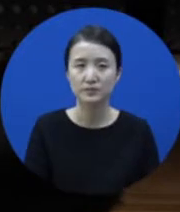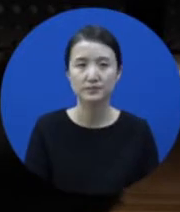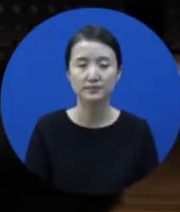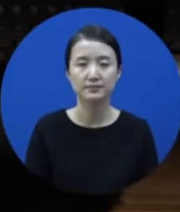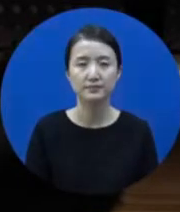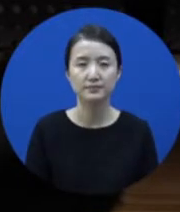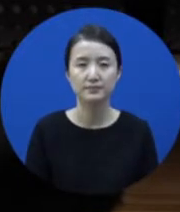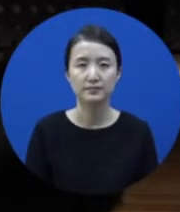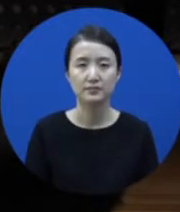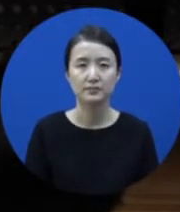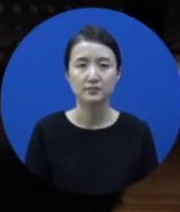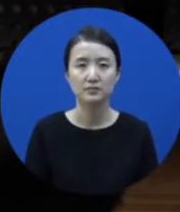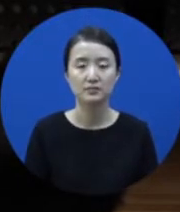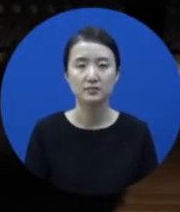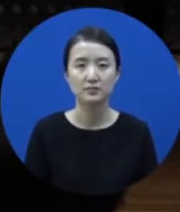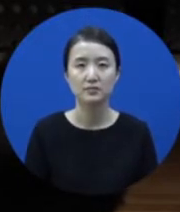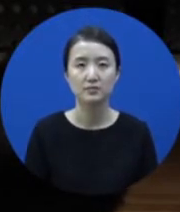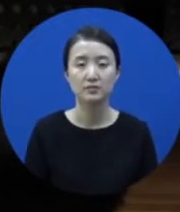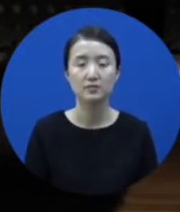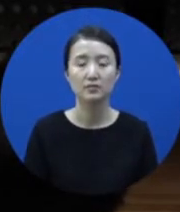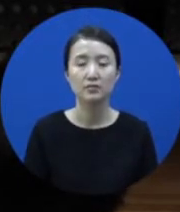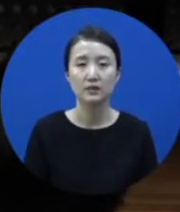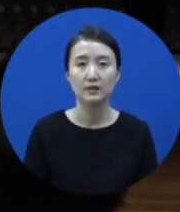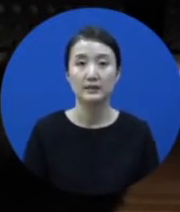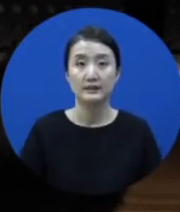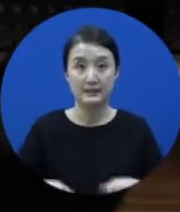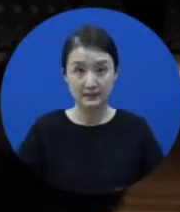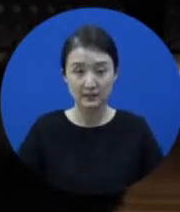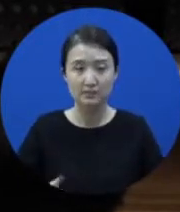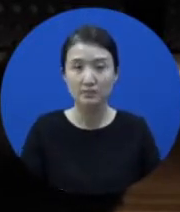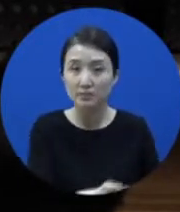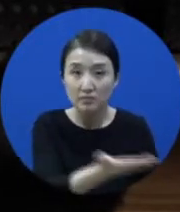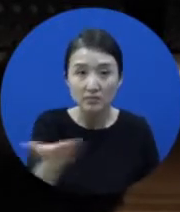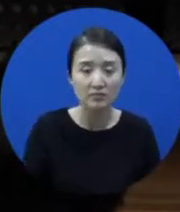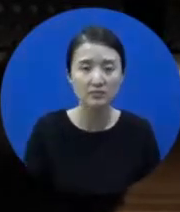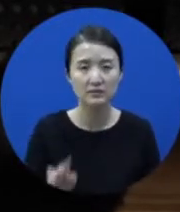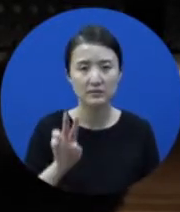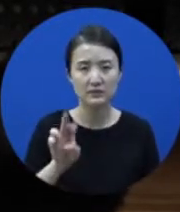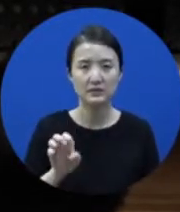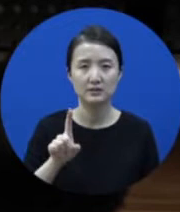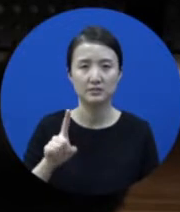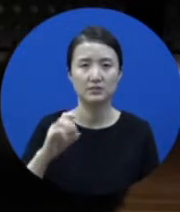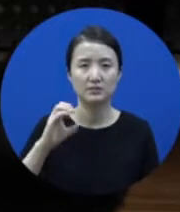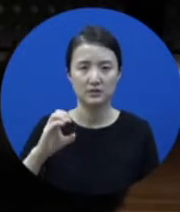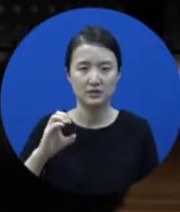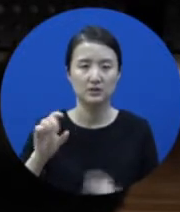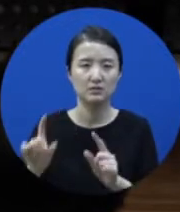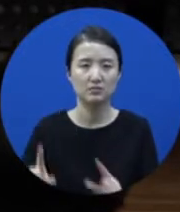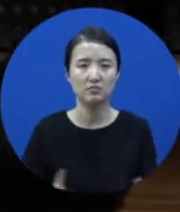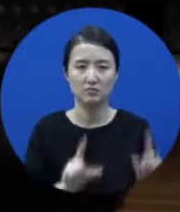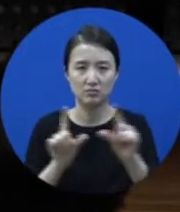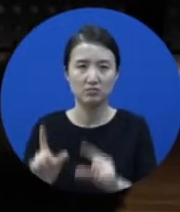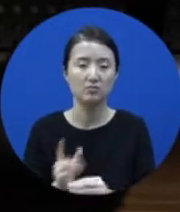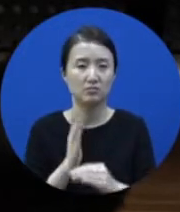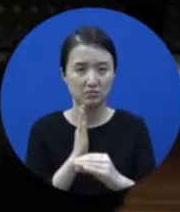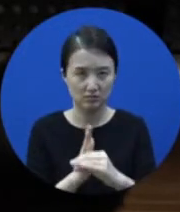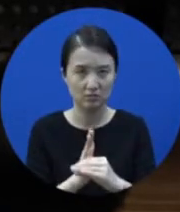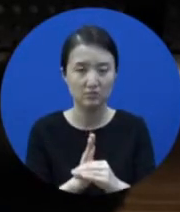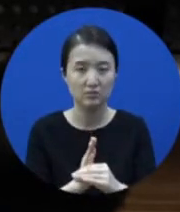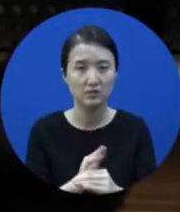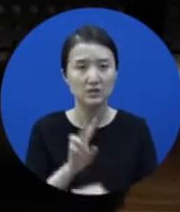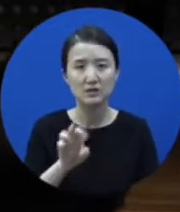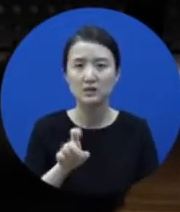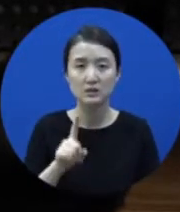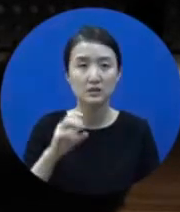지금 21세기를 살아가고 있습니다. 21세기는 바로 지식산업사회입니다. 지식산업사회라는